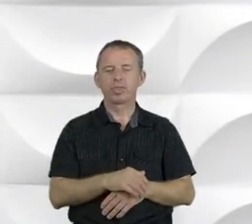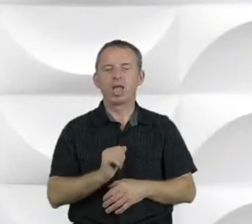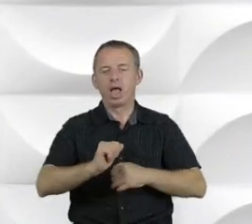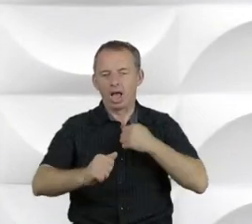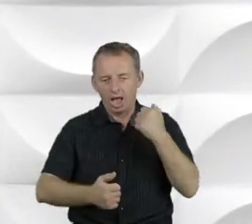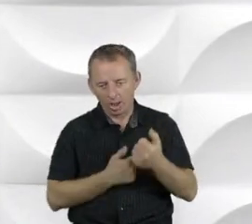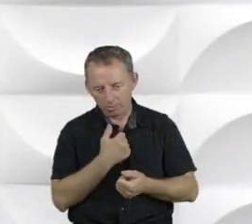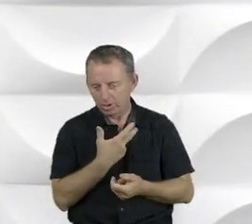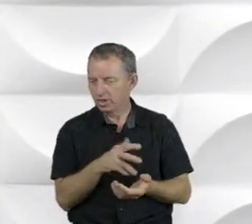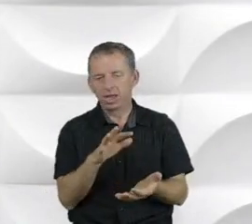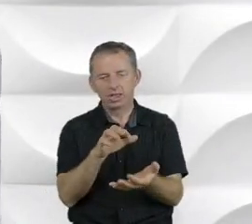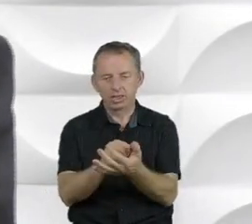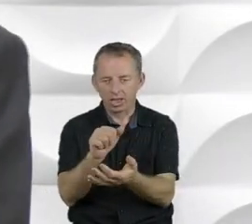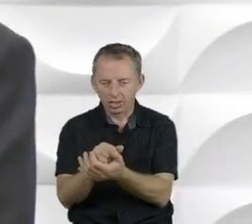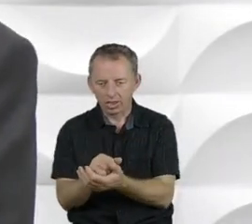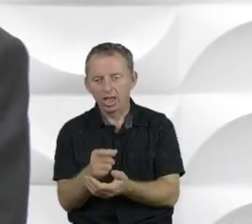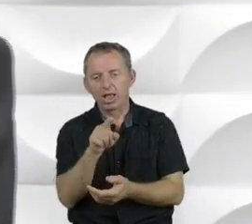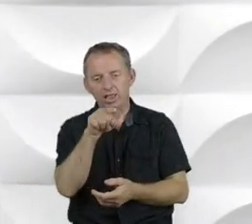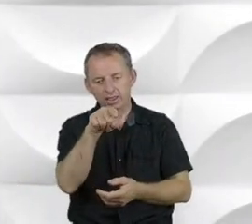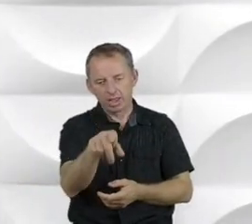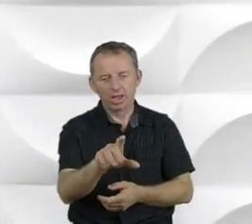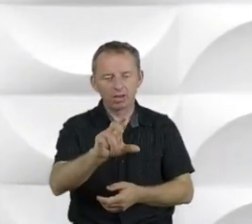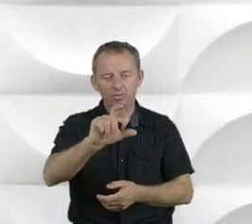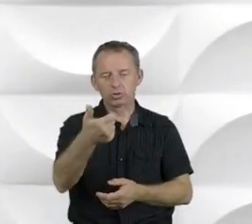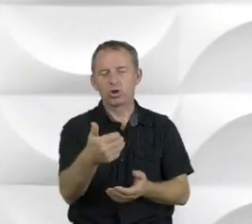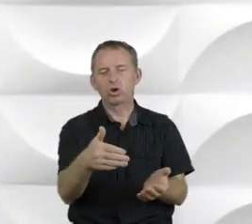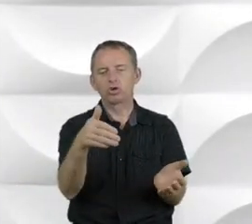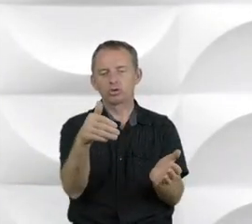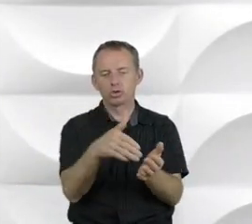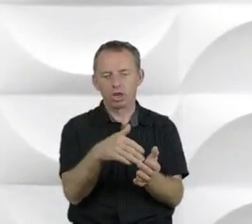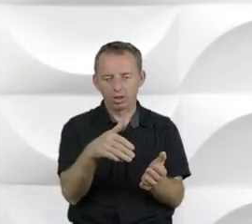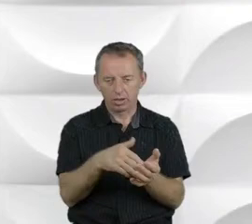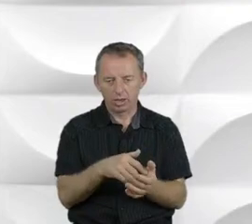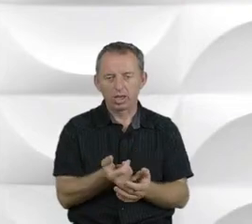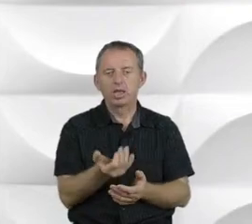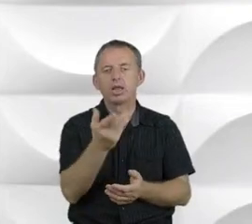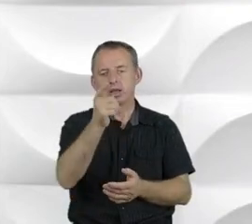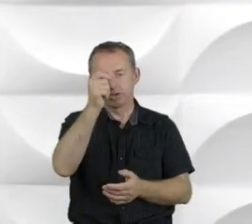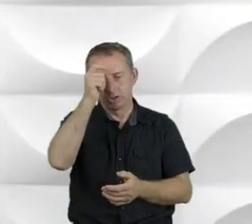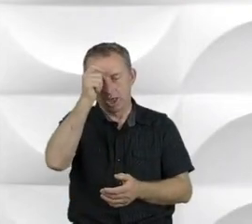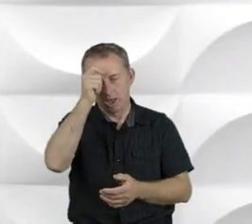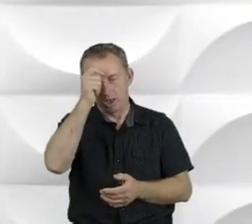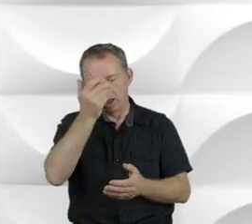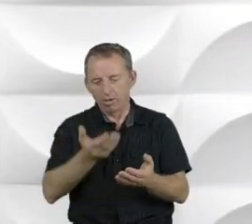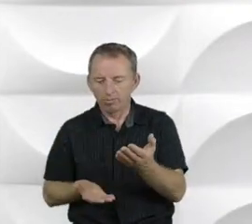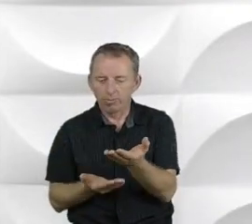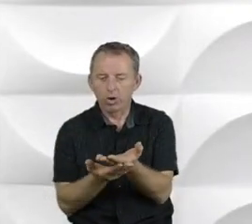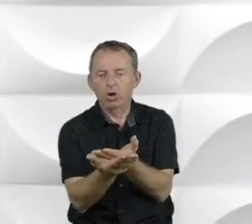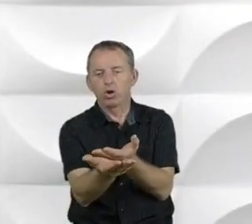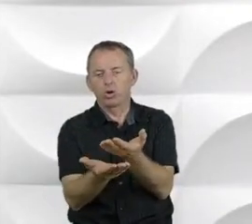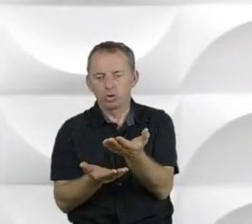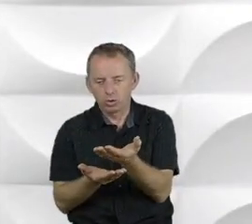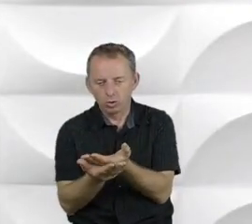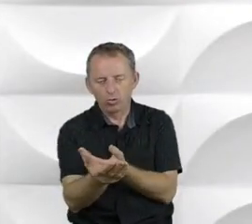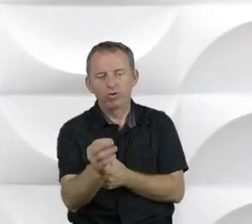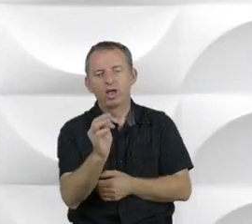abyśmy nie zajmowali się tym, co trzeba. Ile diabeł podsuwa nam